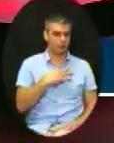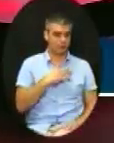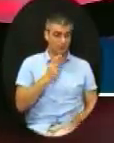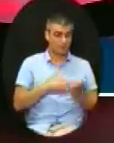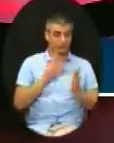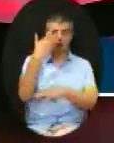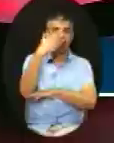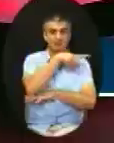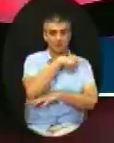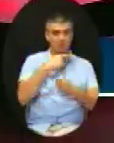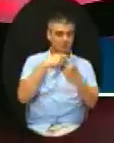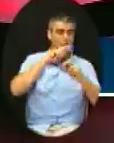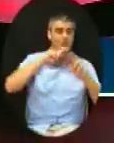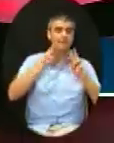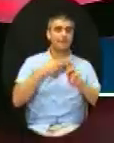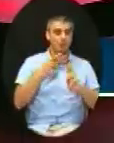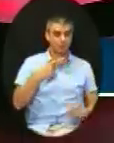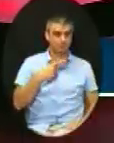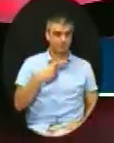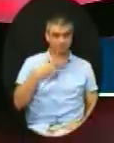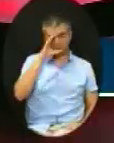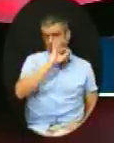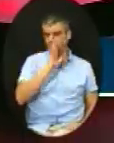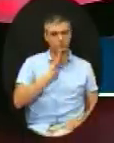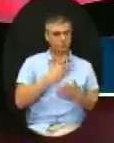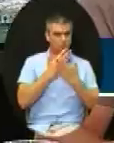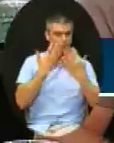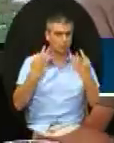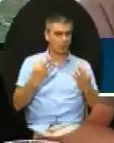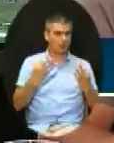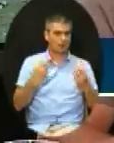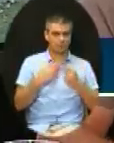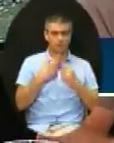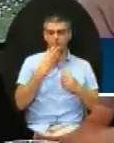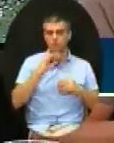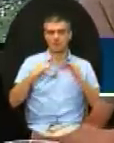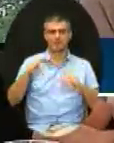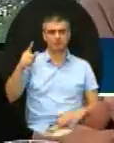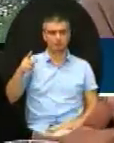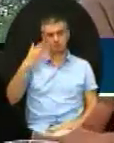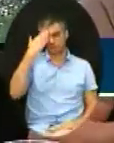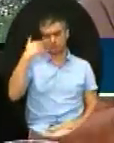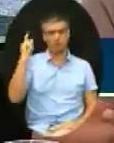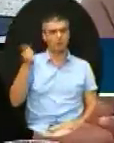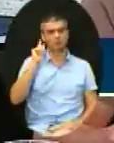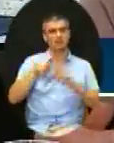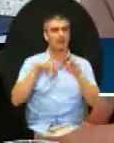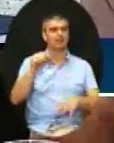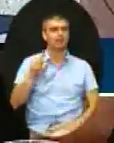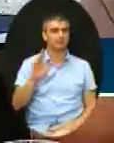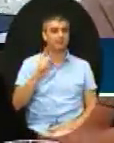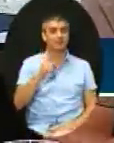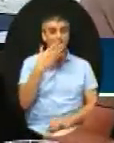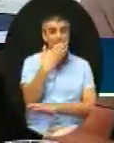שיש מדינות או גופים בינלאומיים, שהאג'נדה שלהם מאוד מאוד ברורה לגבי יהודה ושומרון. זה ידוע לכל, צריך לטפל בזה. כן.